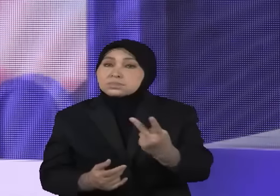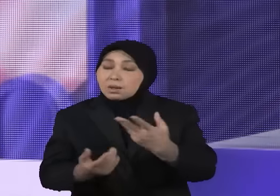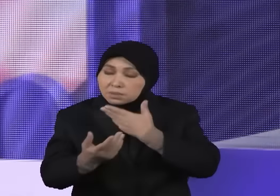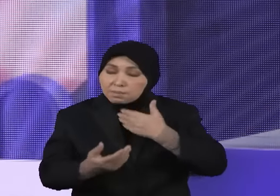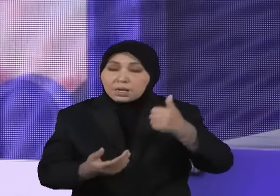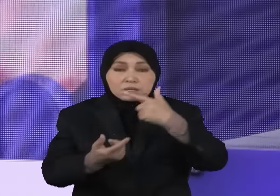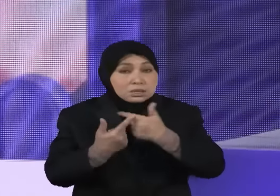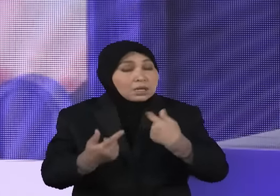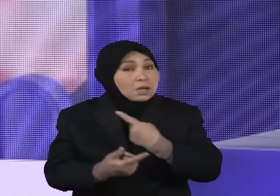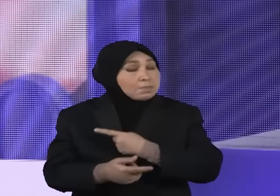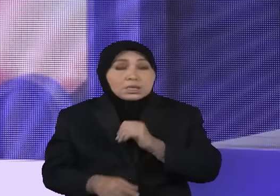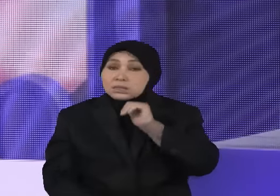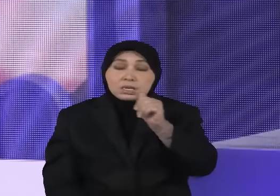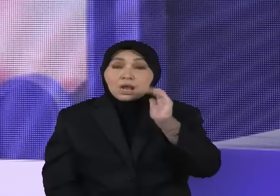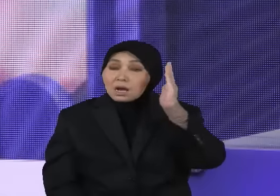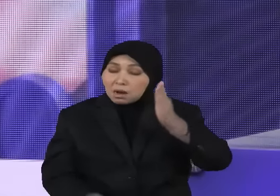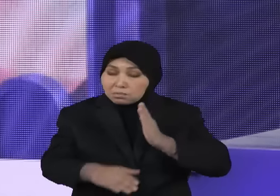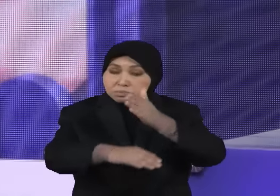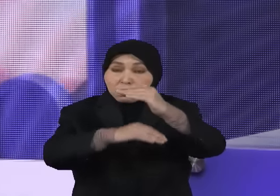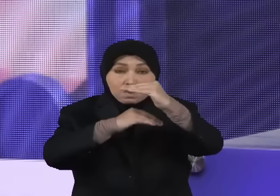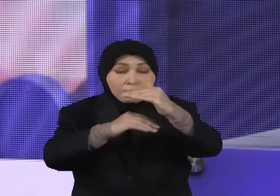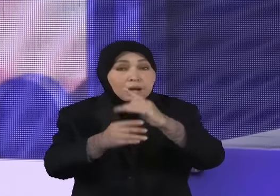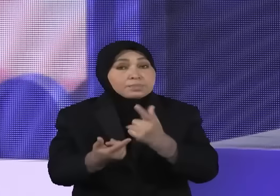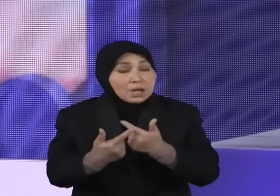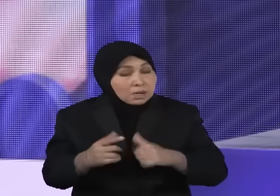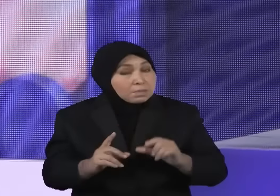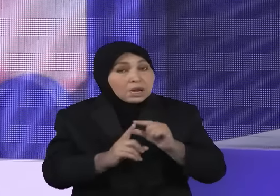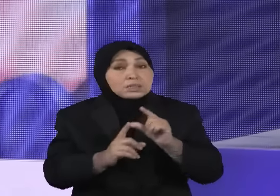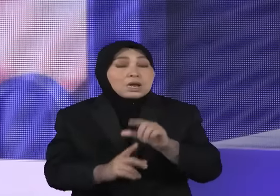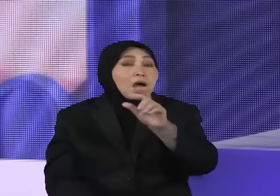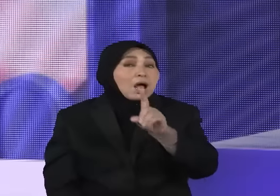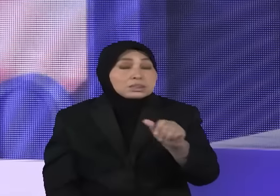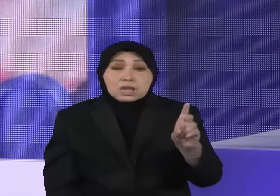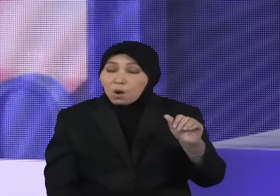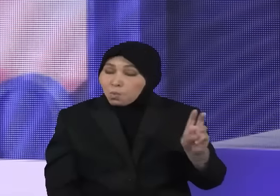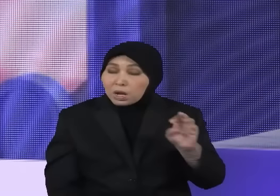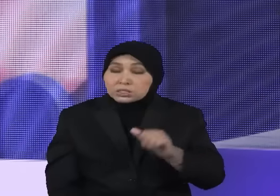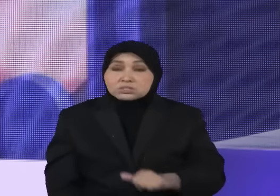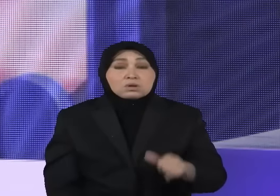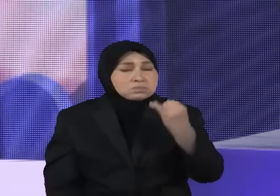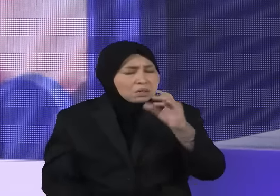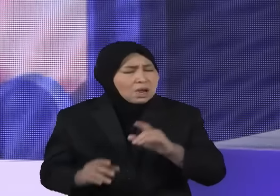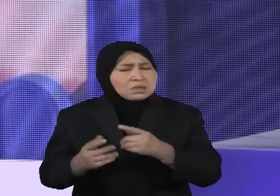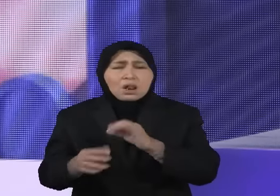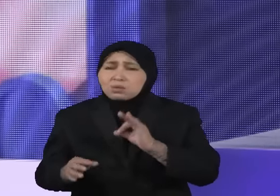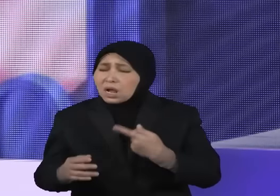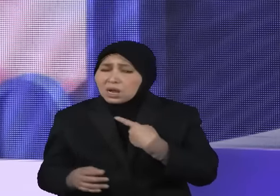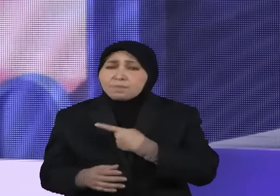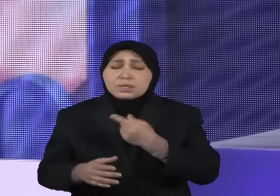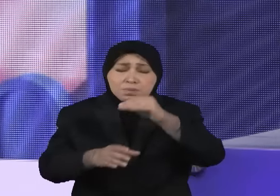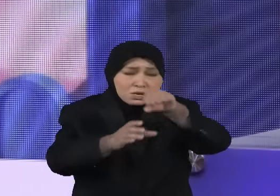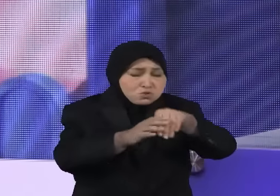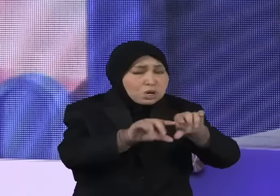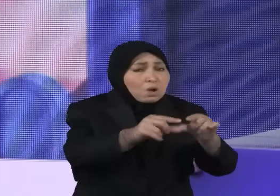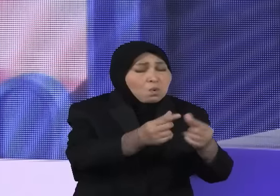Wa ma'tadaina, dan kami ini tidak akan melampau batas, ya, daripada perkataan adawah. Idzan la minaz zalimin, jika tidak kami jadi di